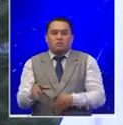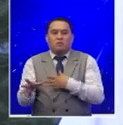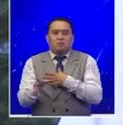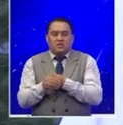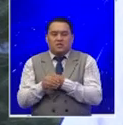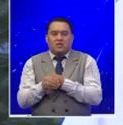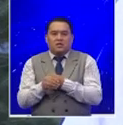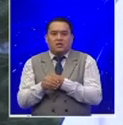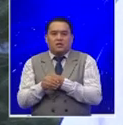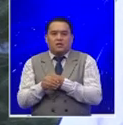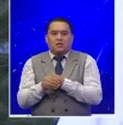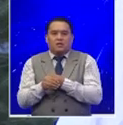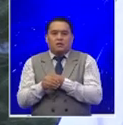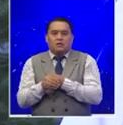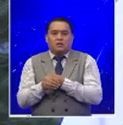ЭТР.